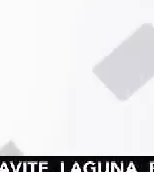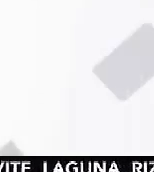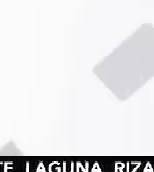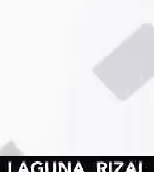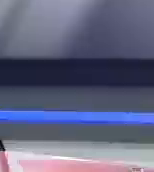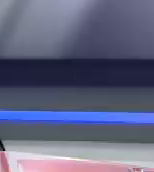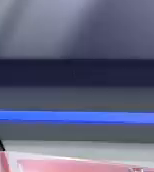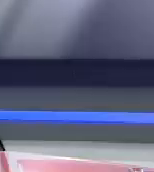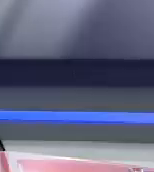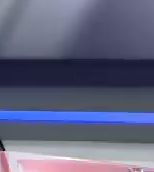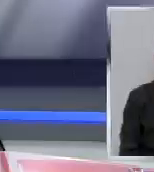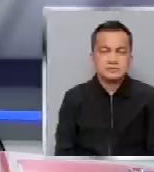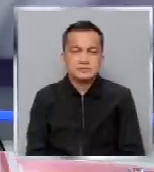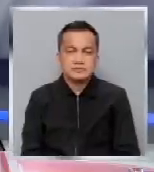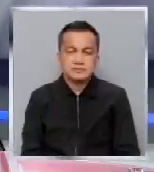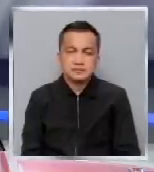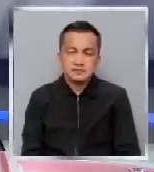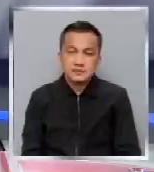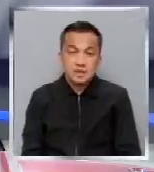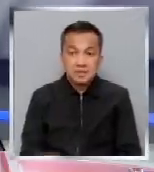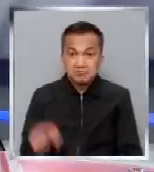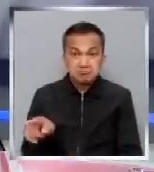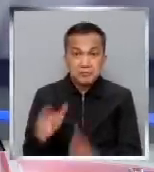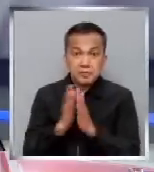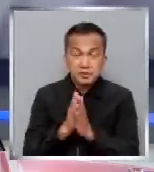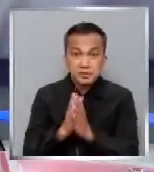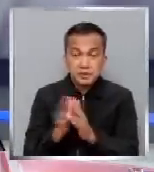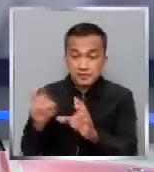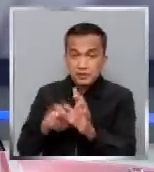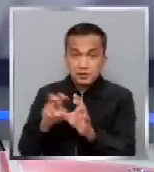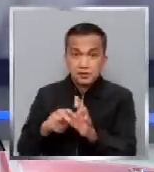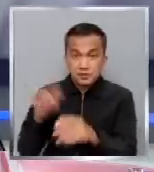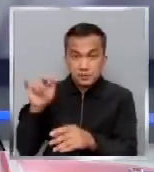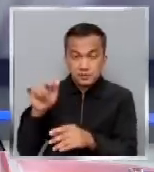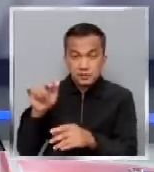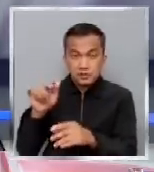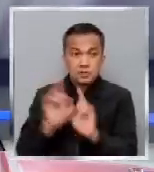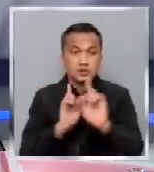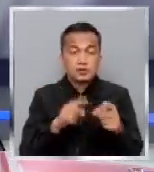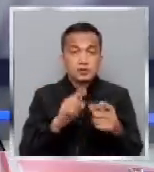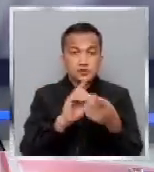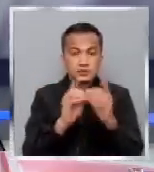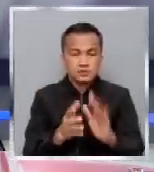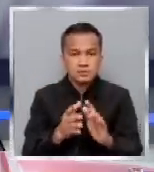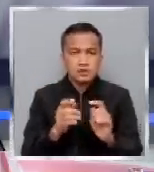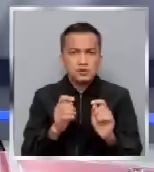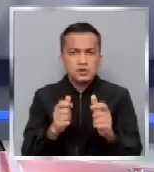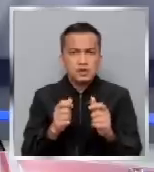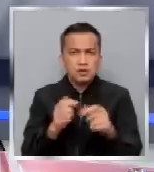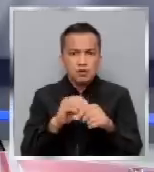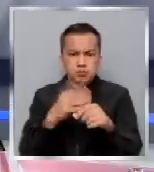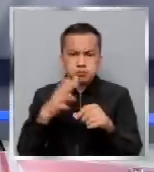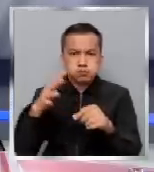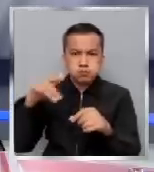talakayan. Napadasal na lang po ang ilang mga pasero sa isang eroplanong patungong Dumaguete nang biglang mabalot ng usok ang loob